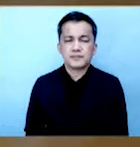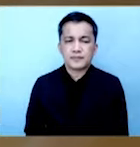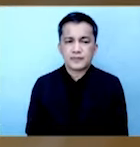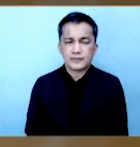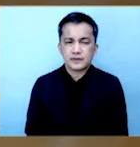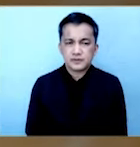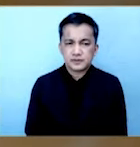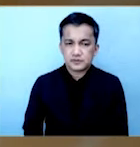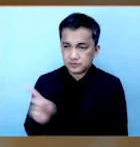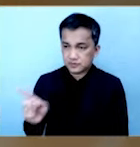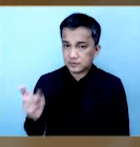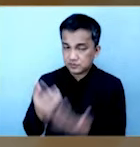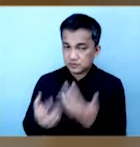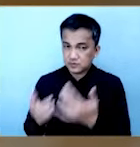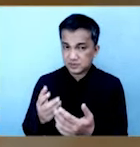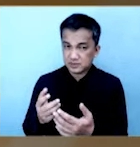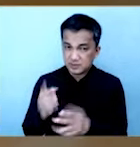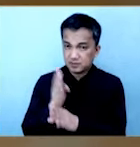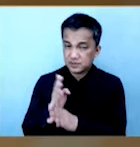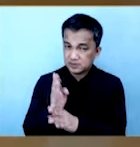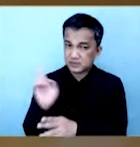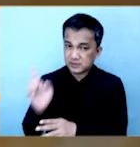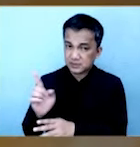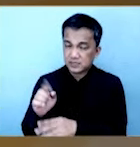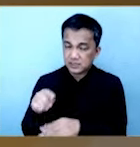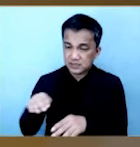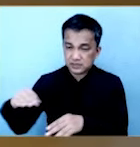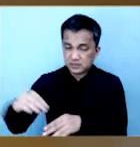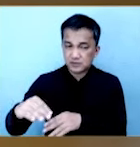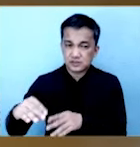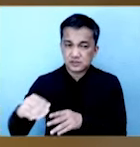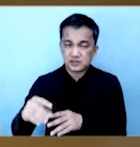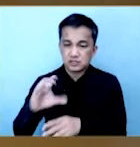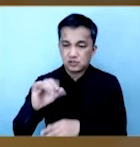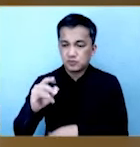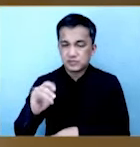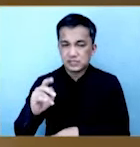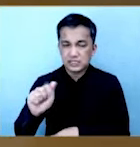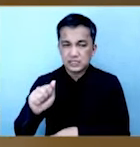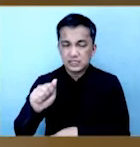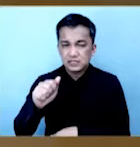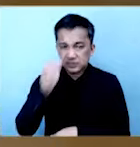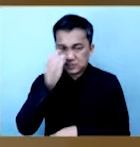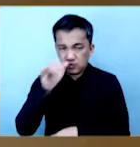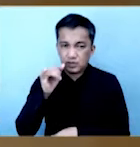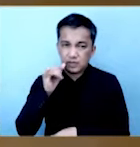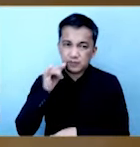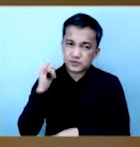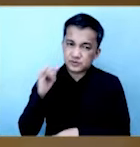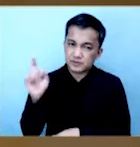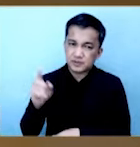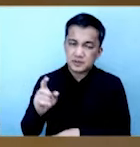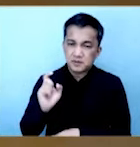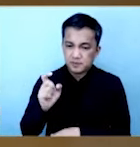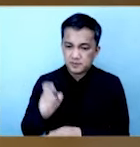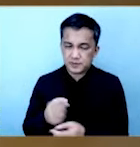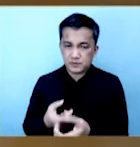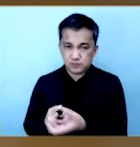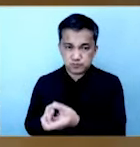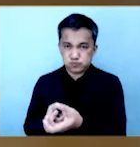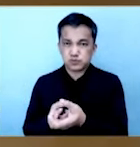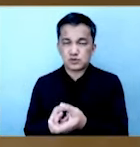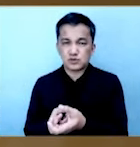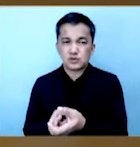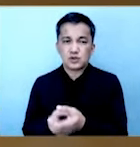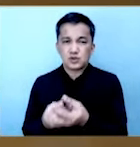Nasunog ang pampasahirong bus na ito sa tabing kalsada sa Compostela, Cebu kahapon. Mabilis namang rumispondi ang mga bumbero at agad